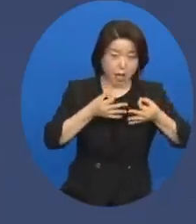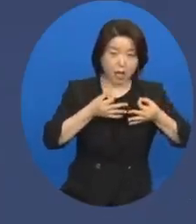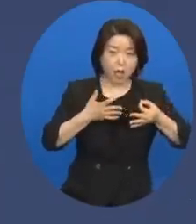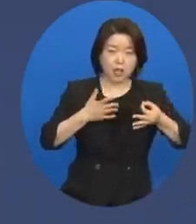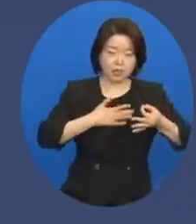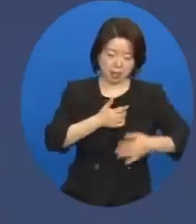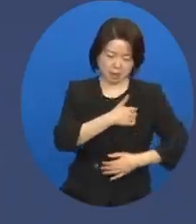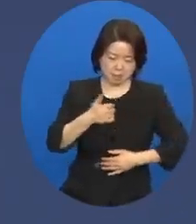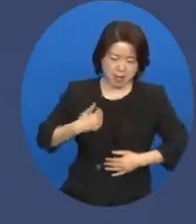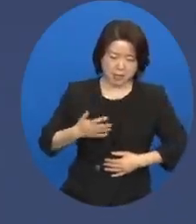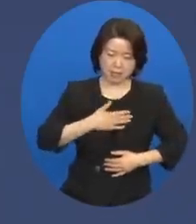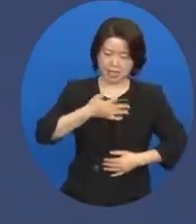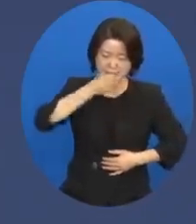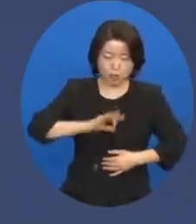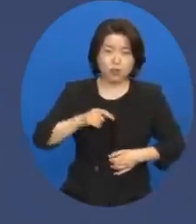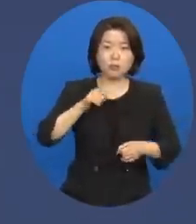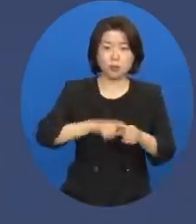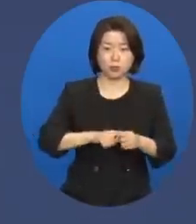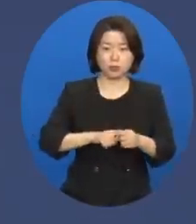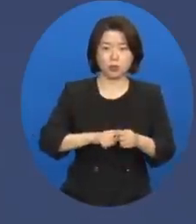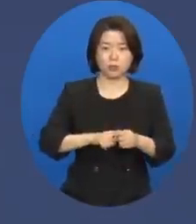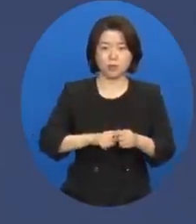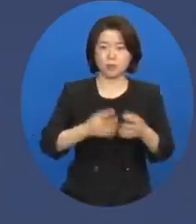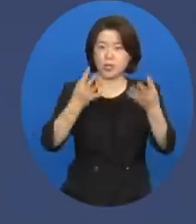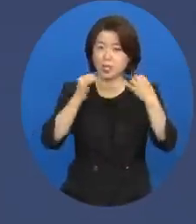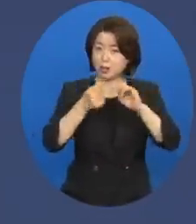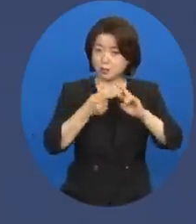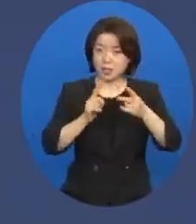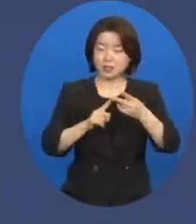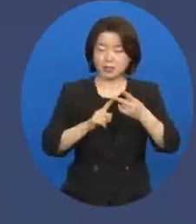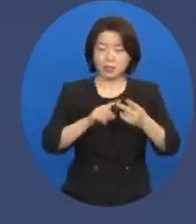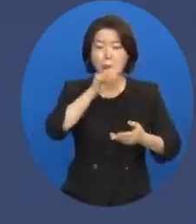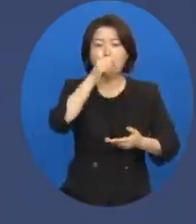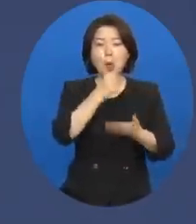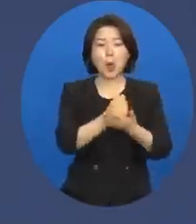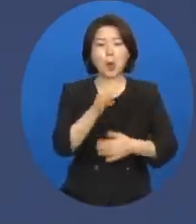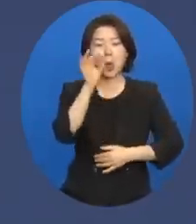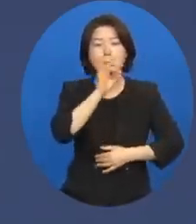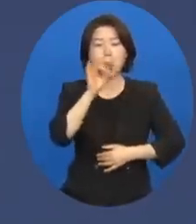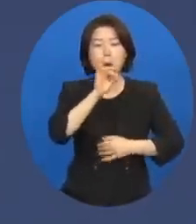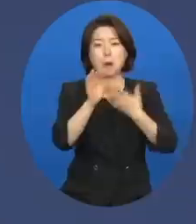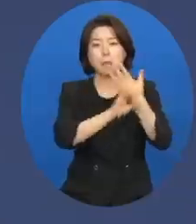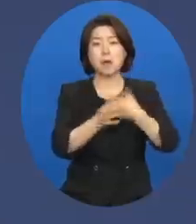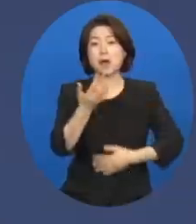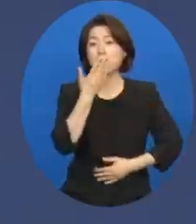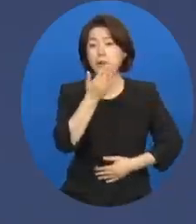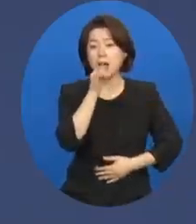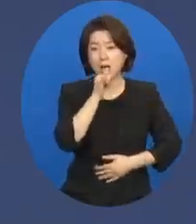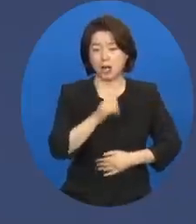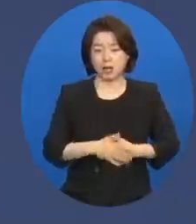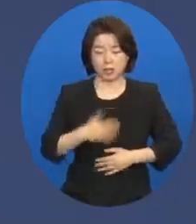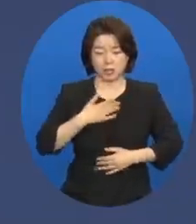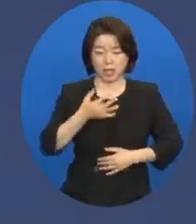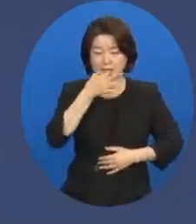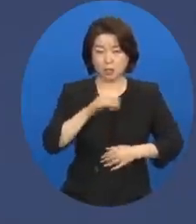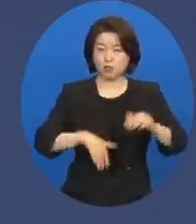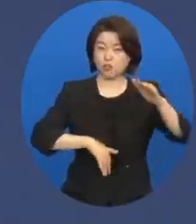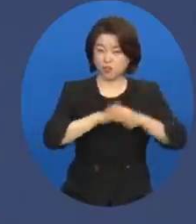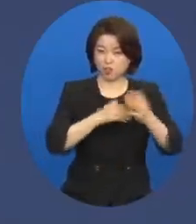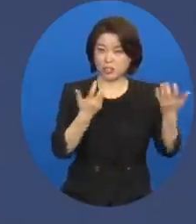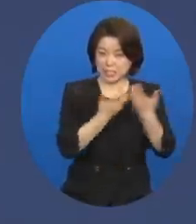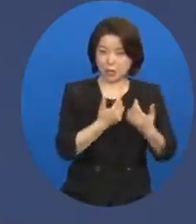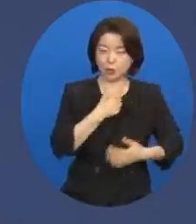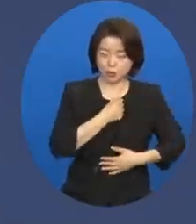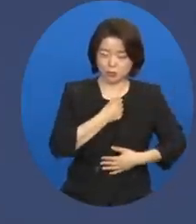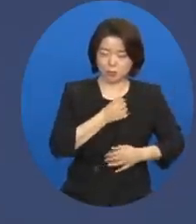나의 만족과 유익을 위해서 얼마든지 합리화와 변명을 만들어내면서 나의 욕구를 채우려고 하는